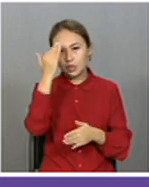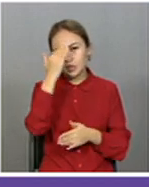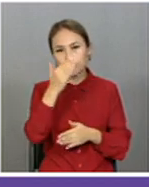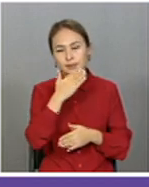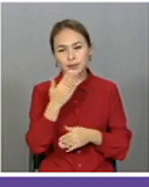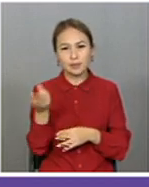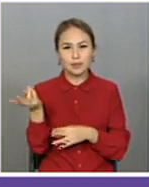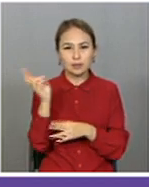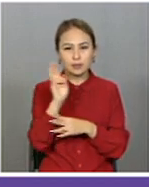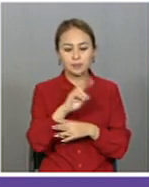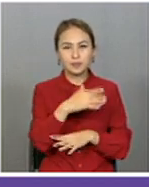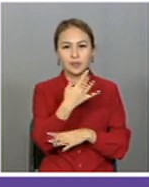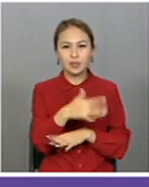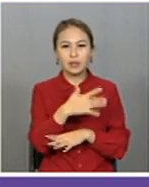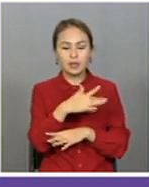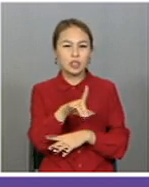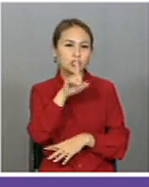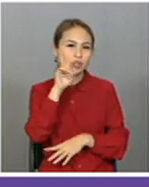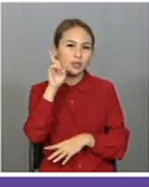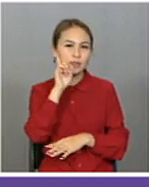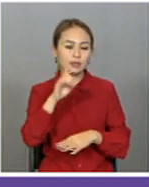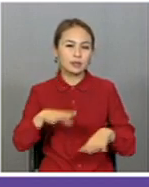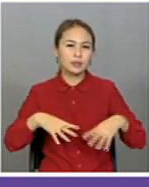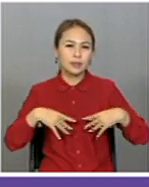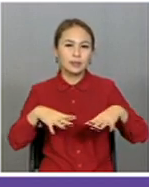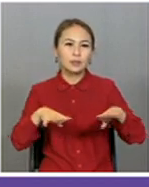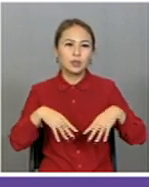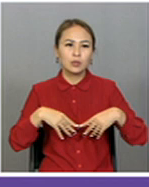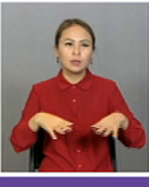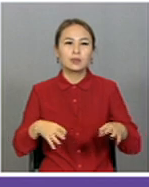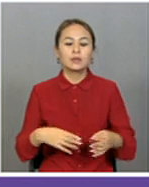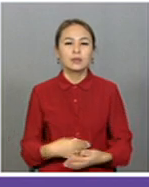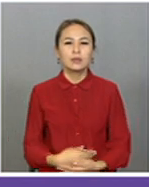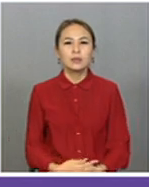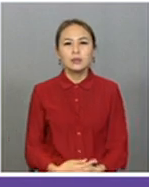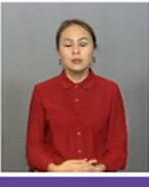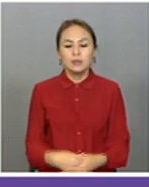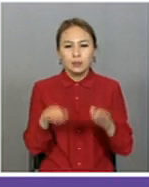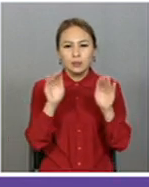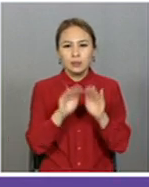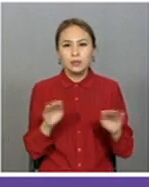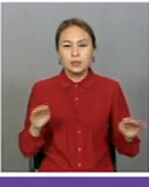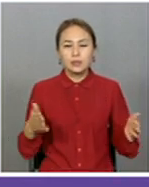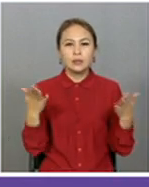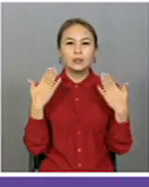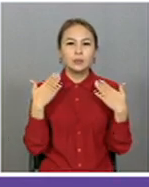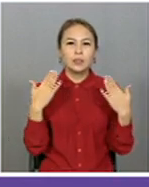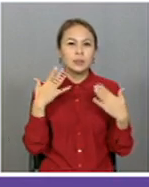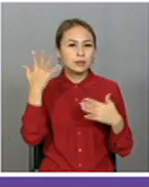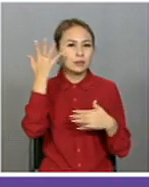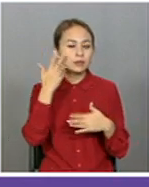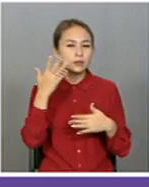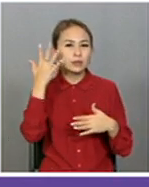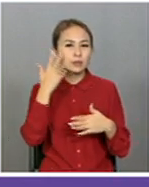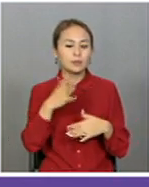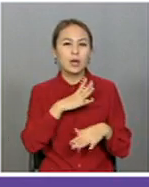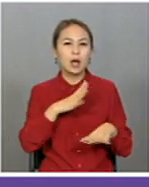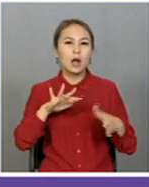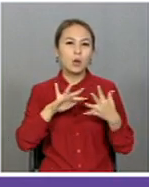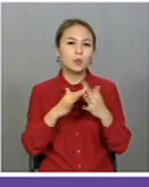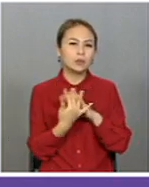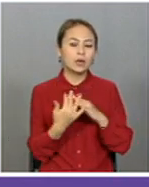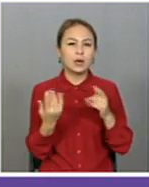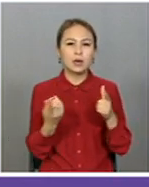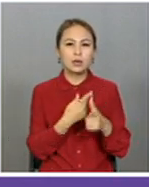келіп, дала жасыл кілемге оранады. Балалар демалысқа шығып, ауылдағы